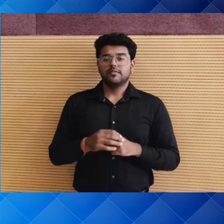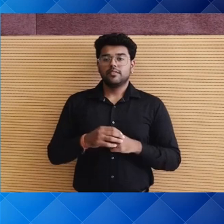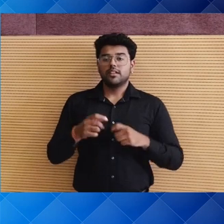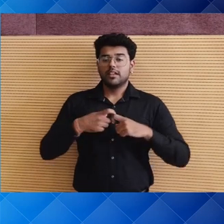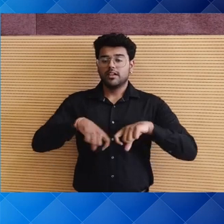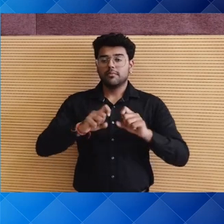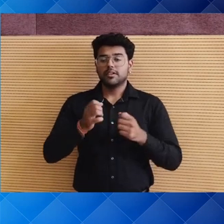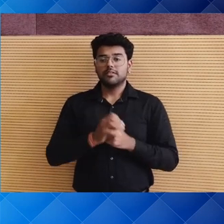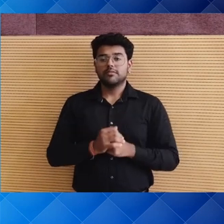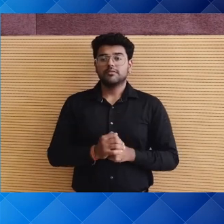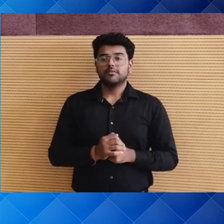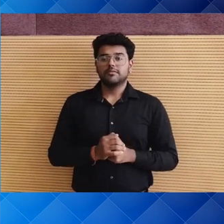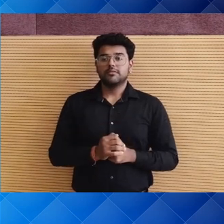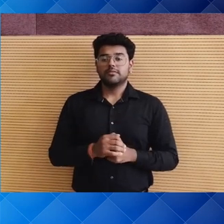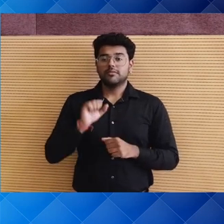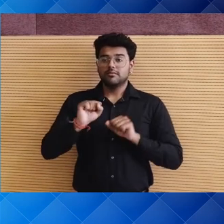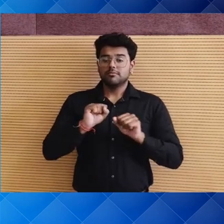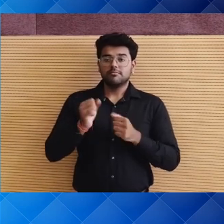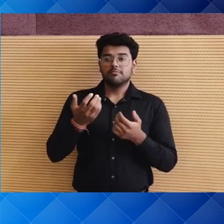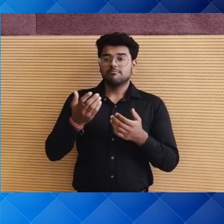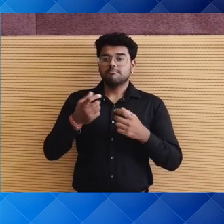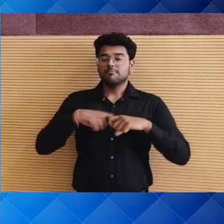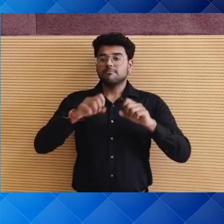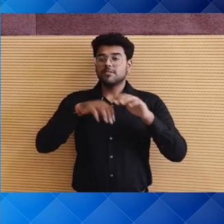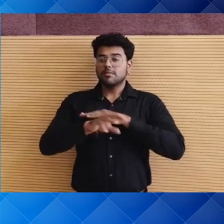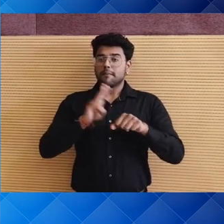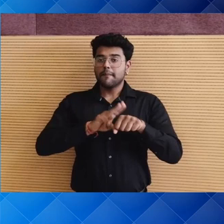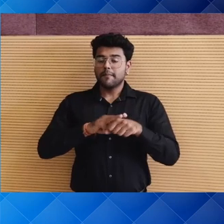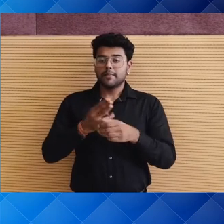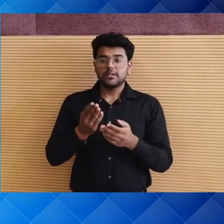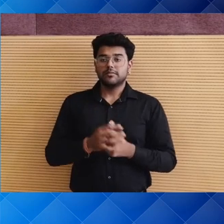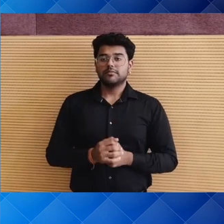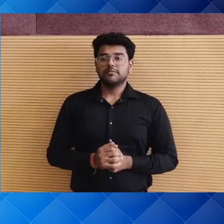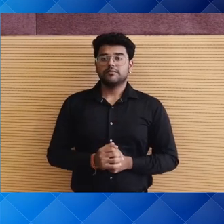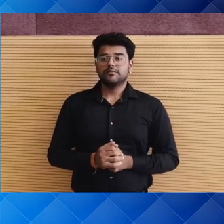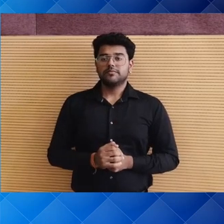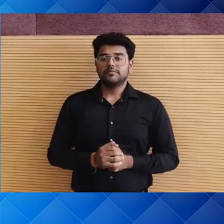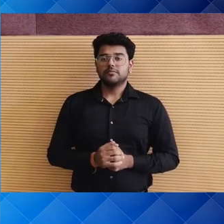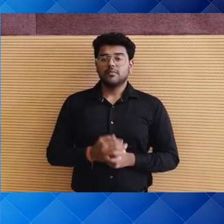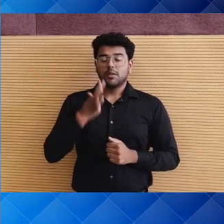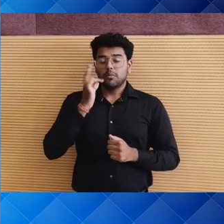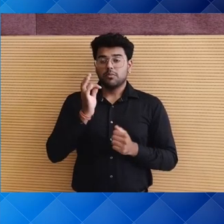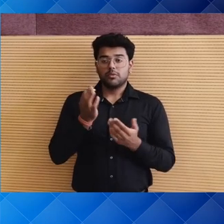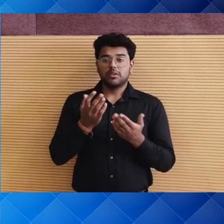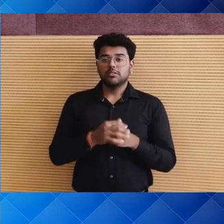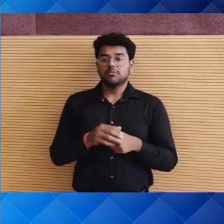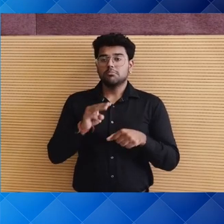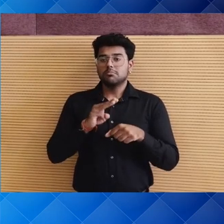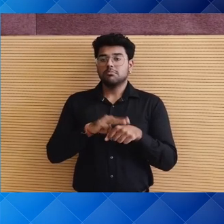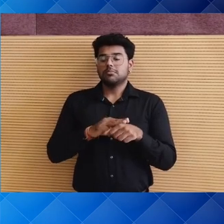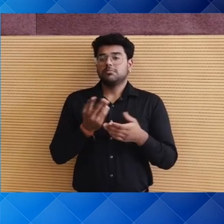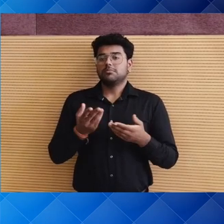कमिटी के द्वारा नियुक्त मैंडेट कमिटी की आदरणीय सदस्यगण, विशेष करके